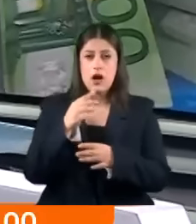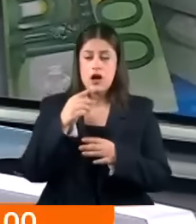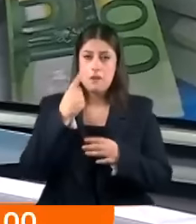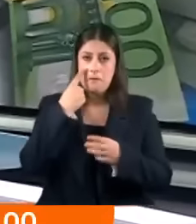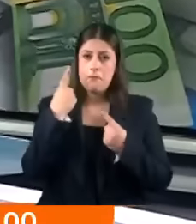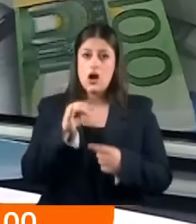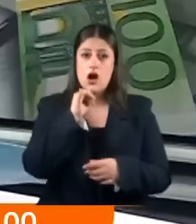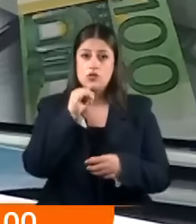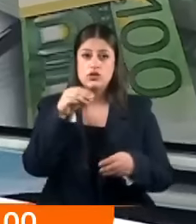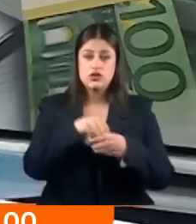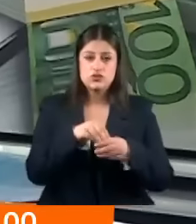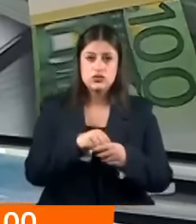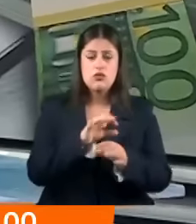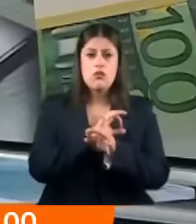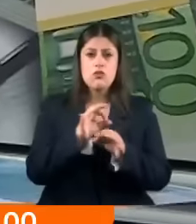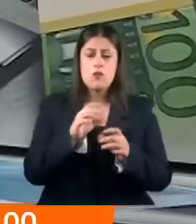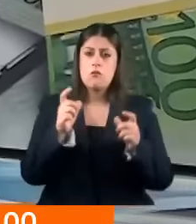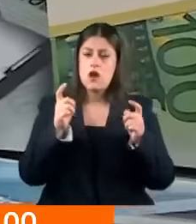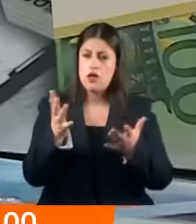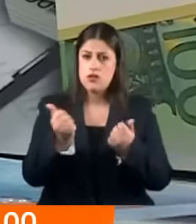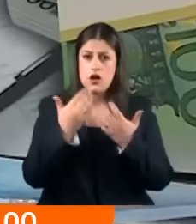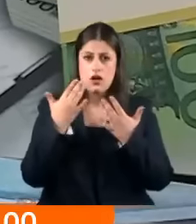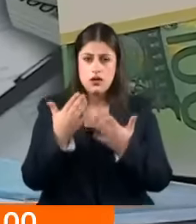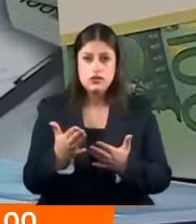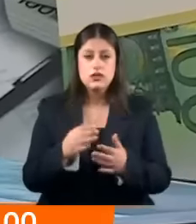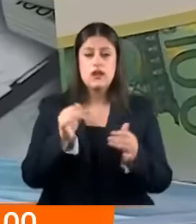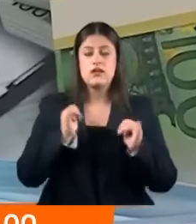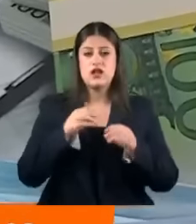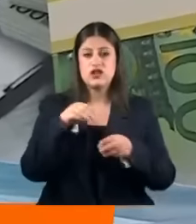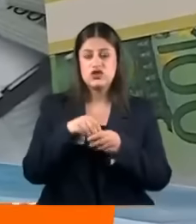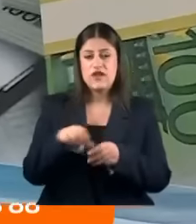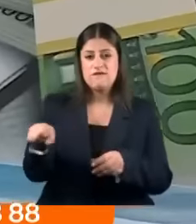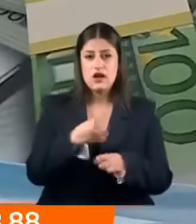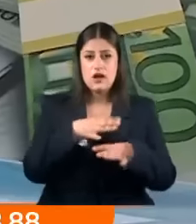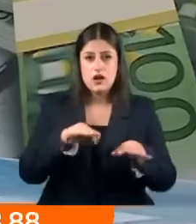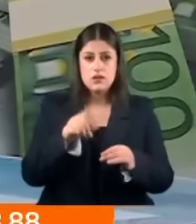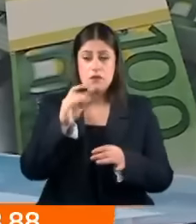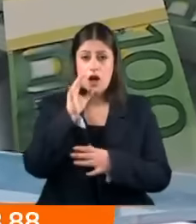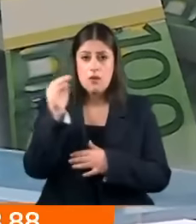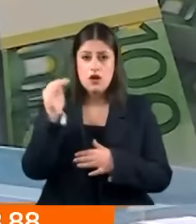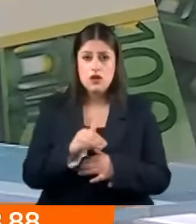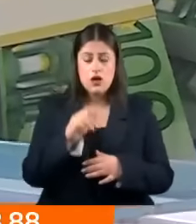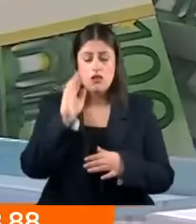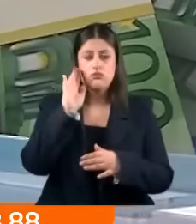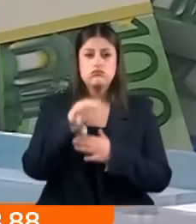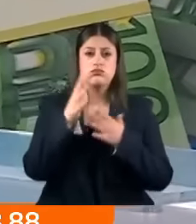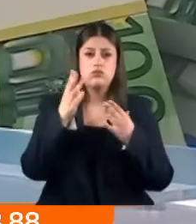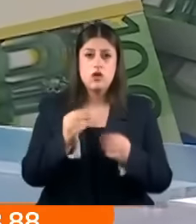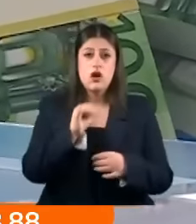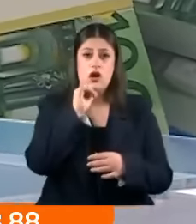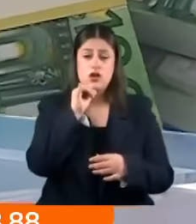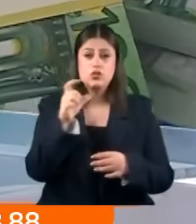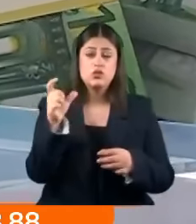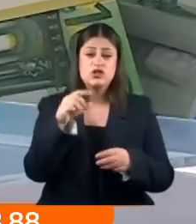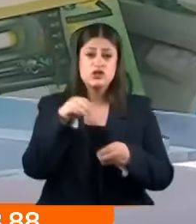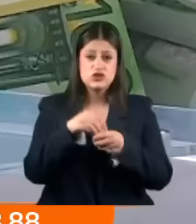ayı için garanti de aldı. Ödemesini yapıp tatil için valizlerini hazırlarken gelen haberle yıkıldı. Firmadan Ağustos ayı